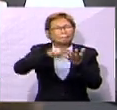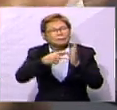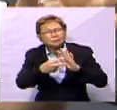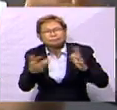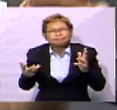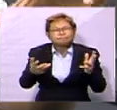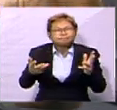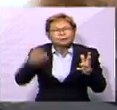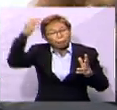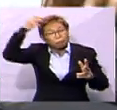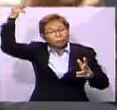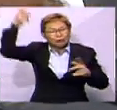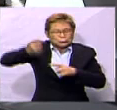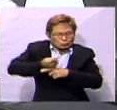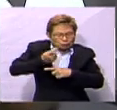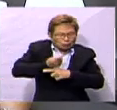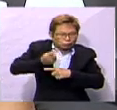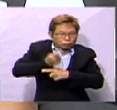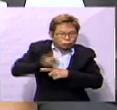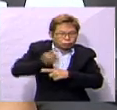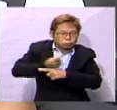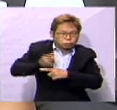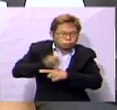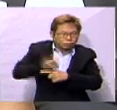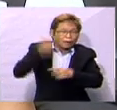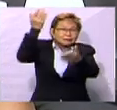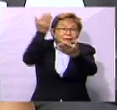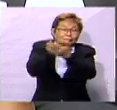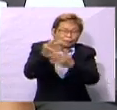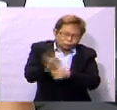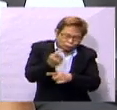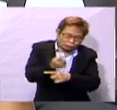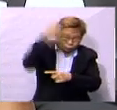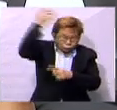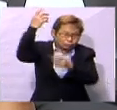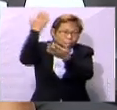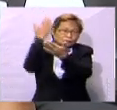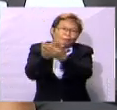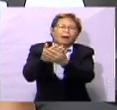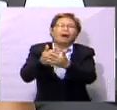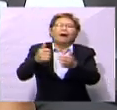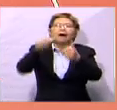akan apa training itu akan diberikan hingga ke Asia